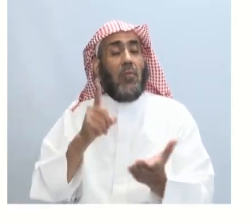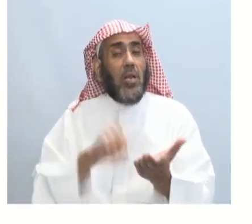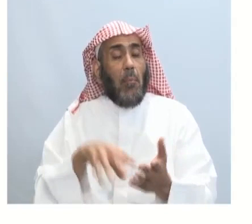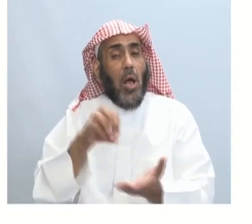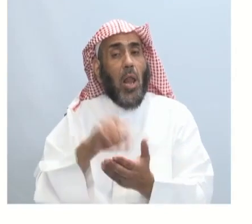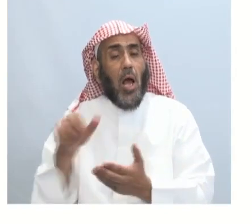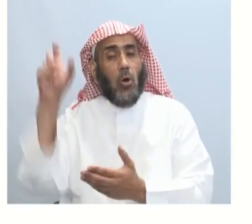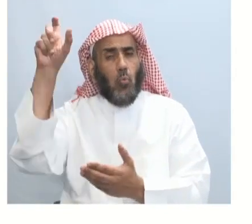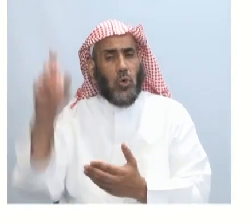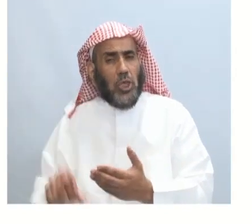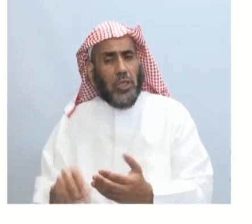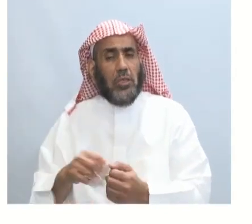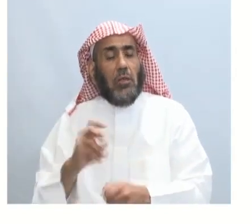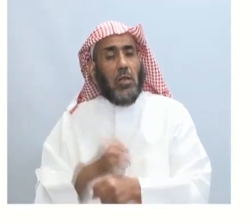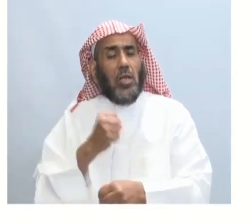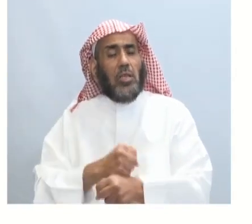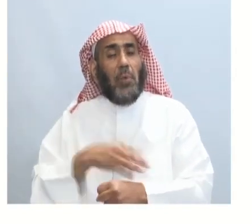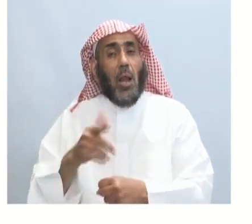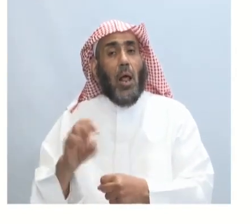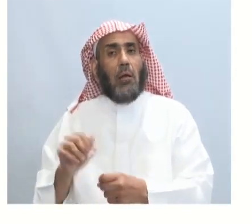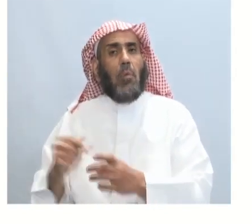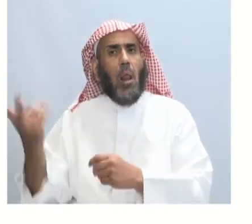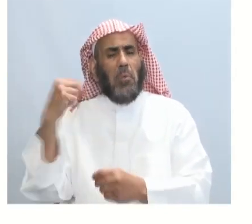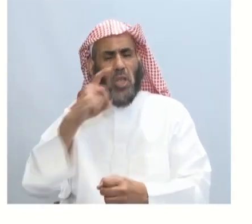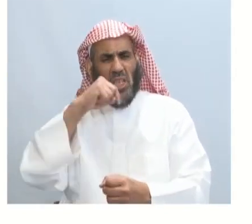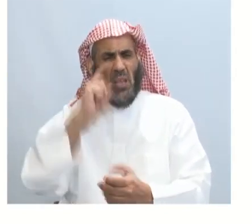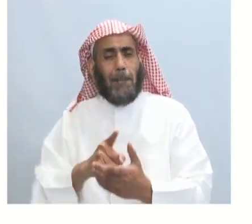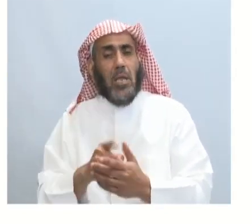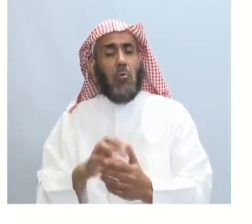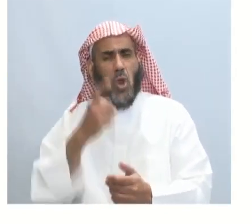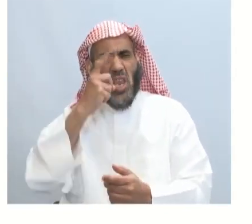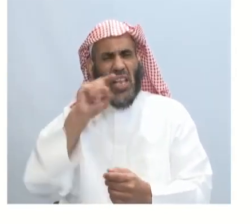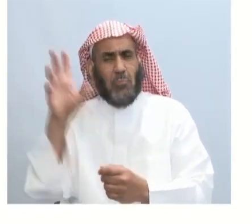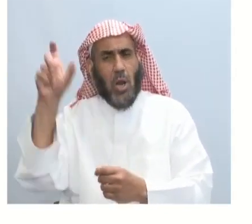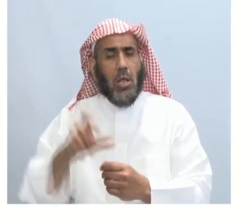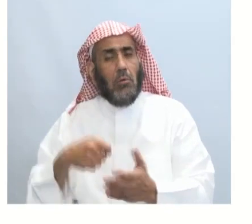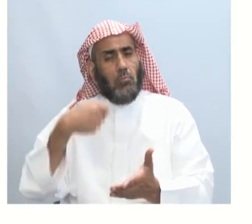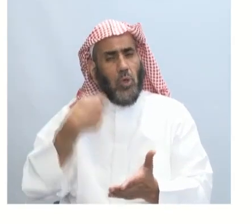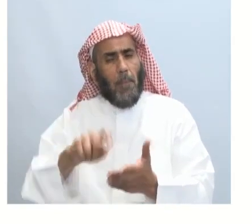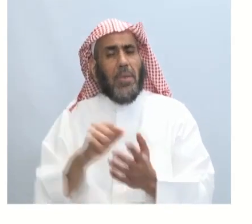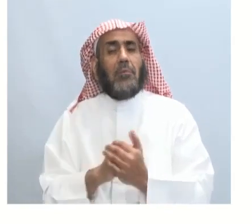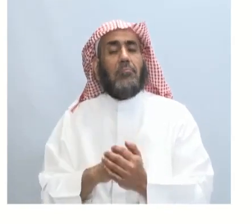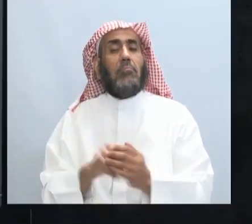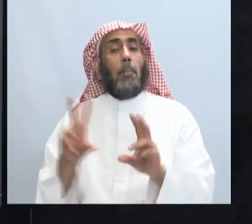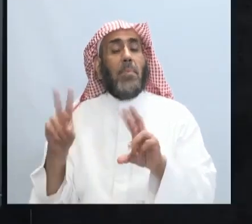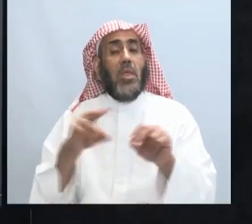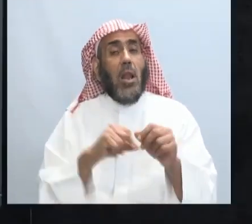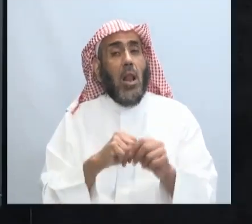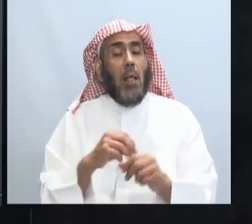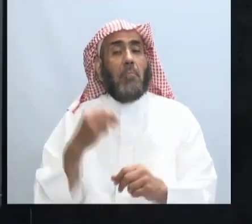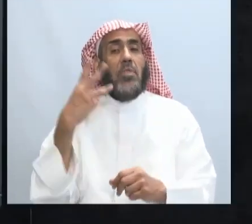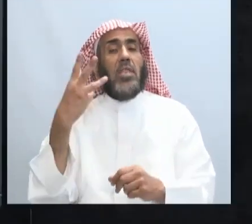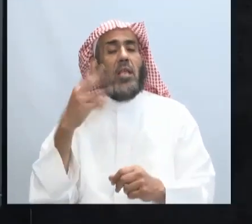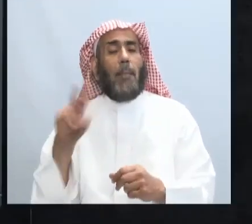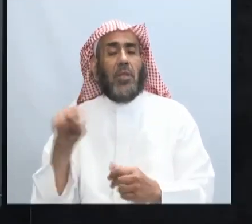الحق هو الشخص هو ذلك الاداء الذي يترتب على المدين الالتزام به فانه يجب عليه ان يلتزم به ومثلنا بثلاثه